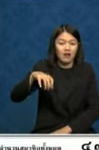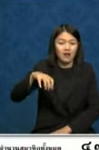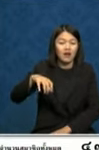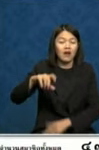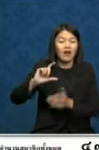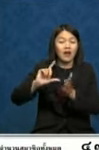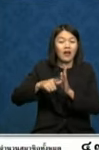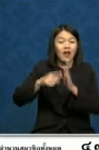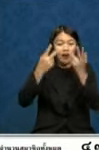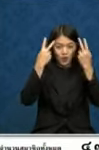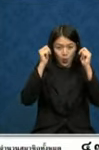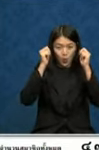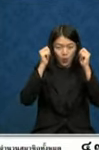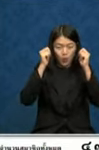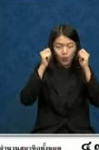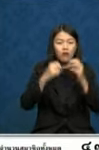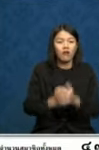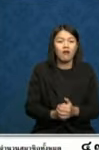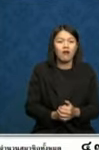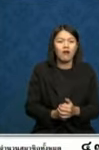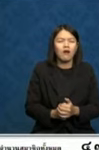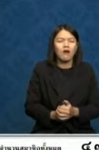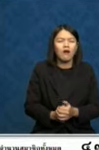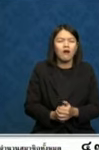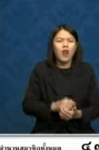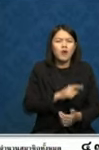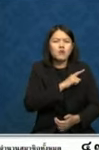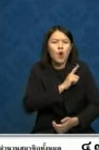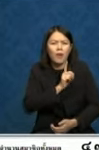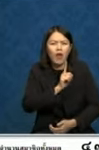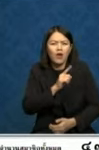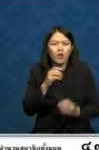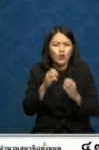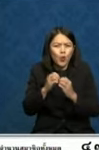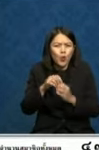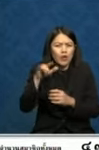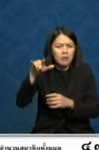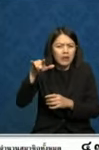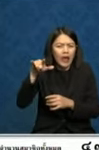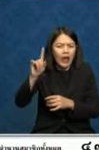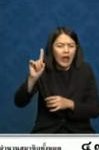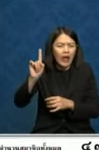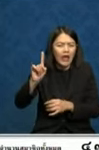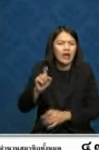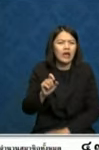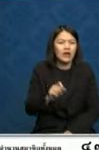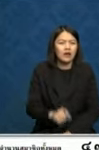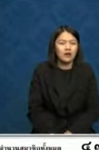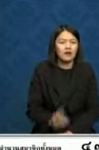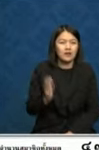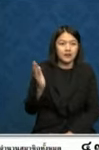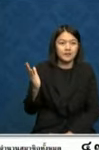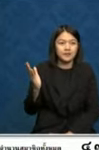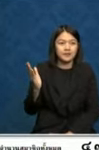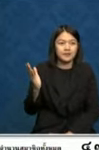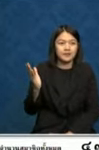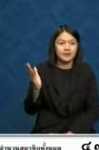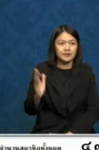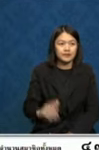ขาธิการนายกรัฐมนตรีภารกิจท่านคืออะไรครับไปยุ่งอะไรกับเครื่องบินหน้าสไลด์หน้าถัดไปครับ